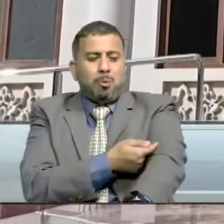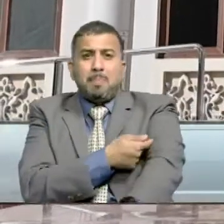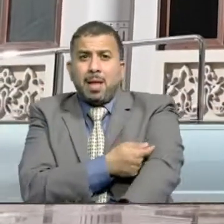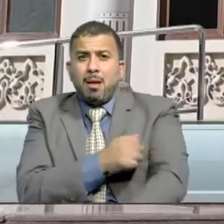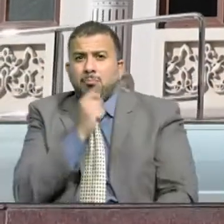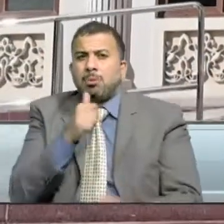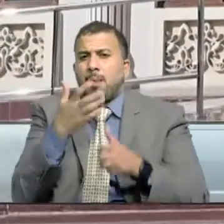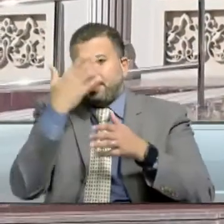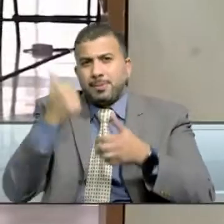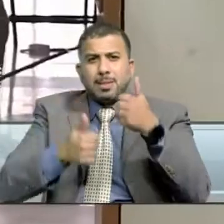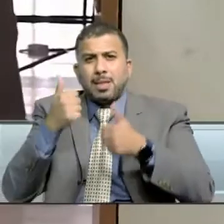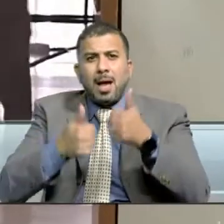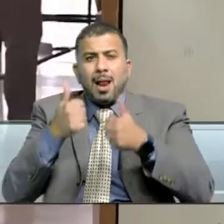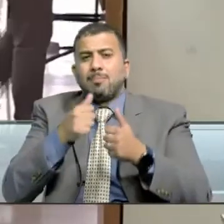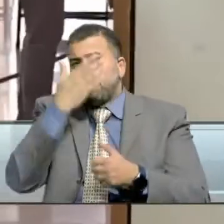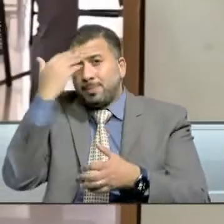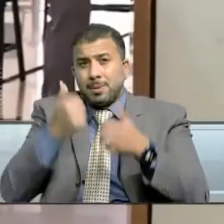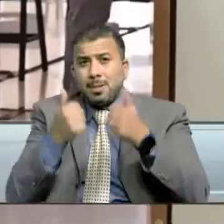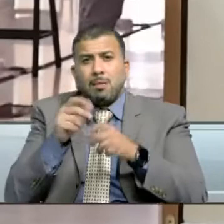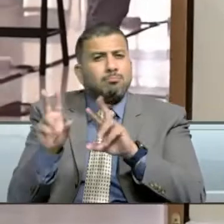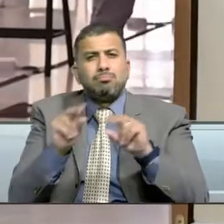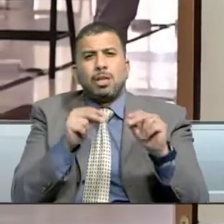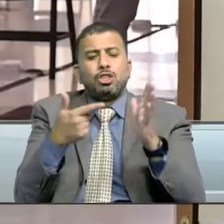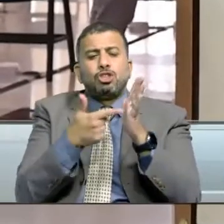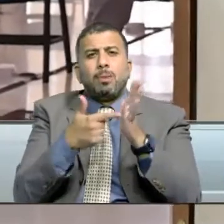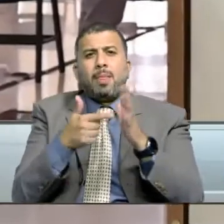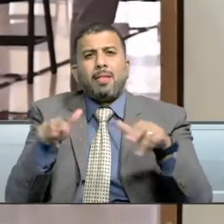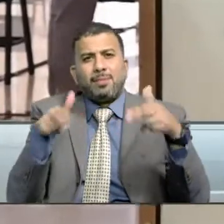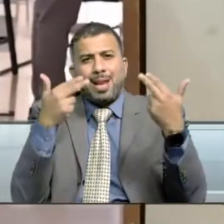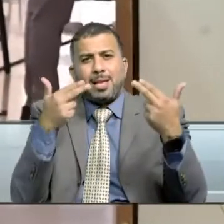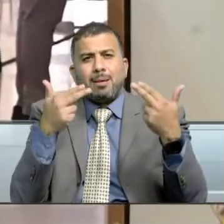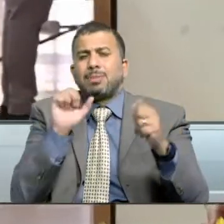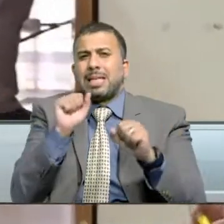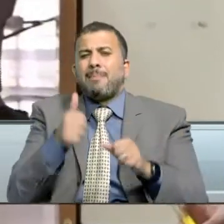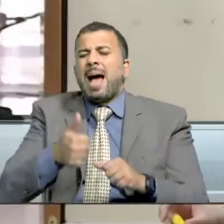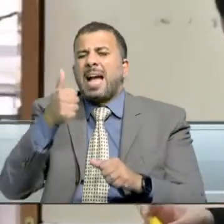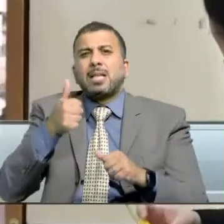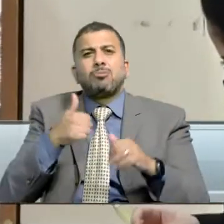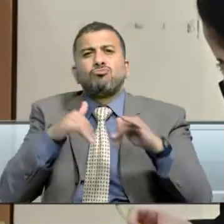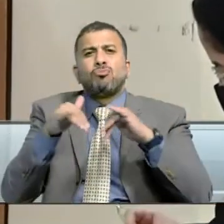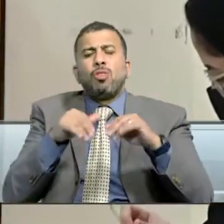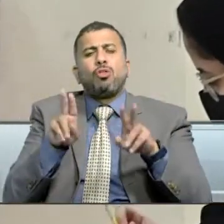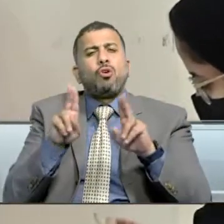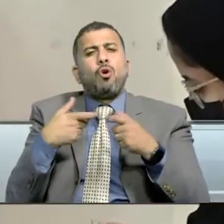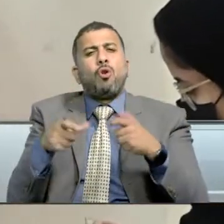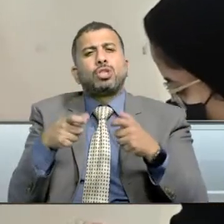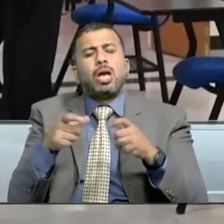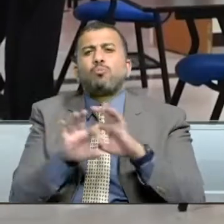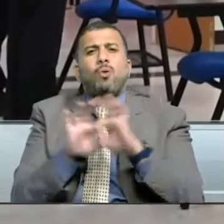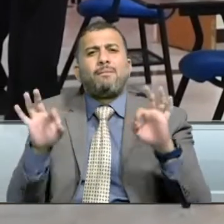إجراء الامتحانات للمساقات العامة مثل المتطلبات الجامعية افتراضياً باستخدام أحدث الطرق